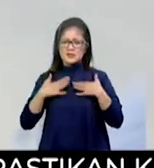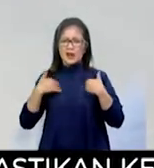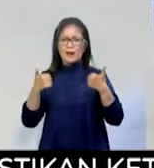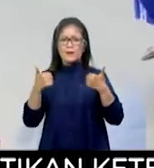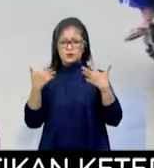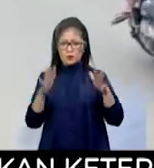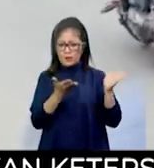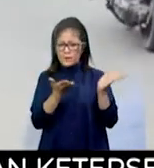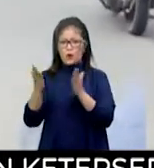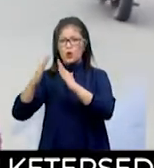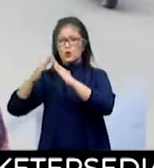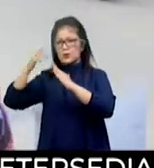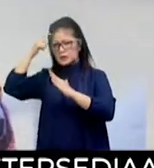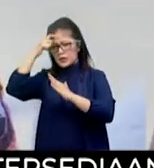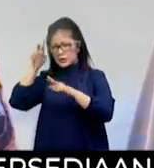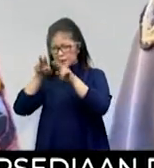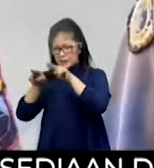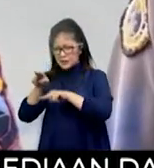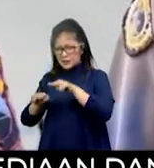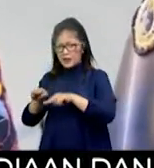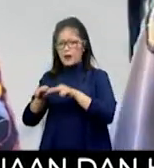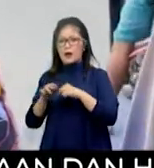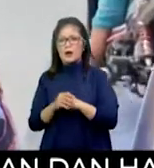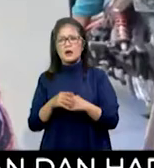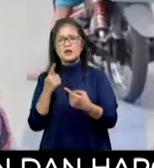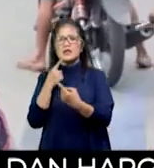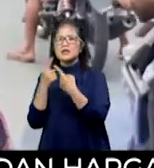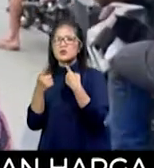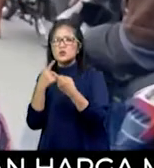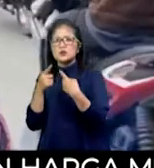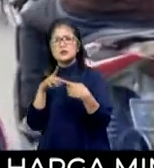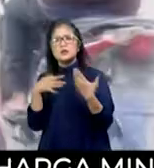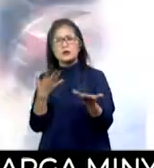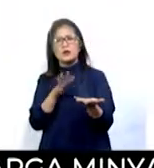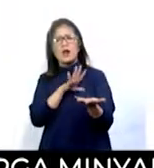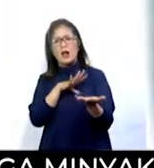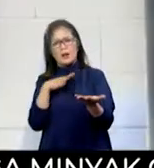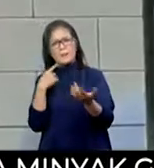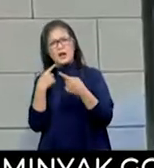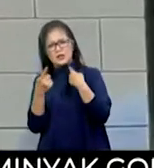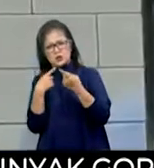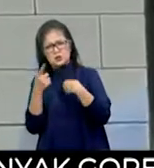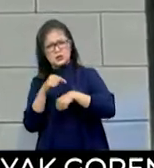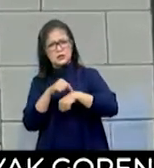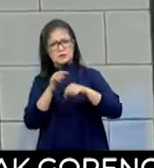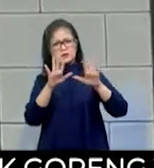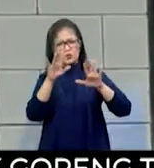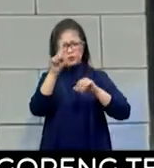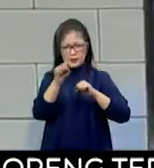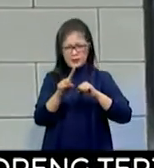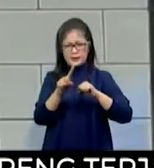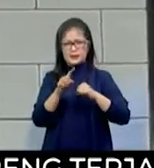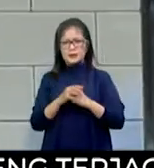sebab-sebab pakai tepung terigu Tadi sempet lama dangdut negosiasi dan lumayan tetap ada kemas per unit alasannya apa